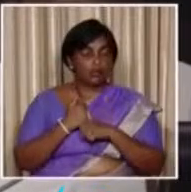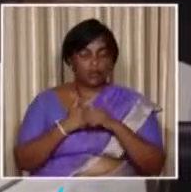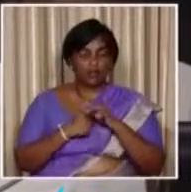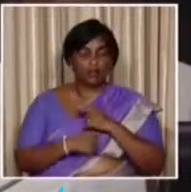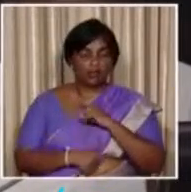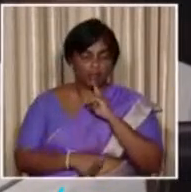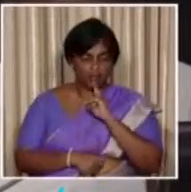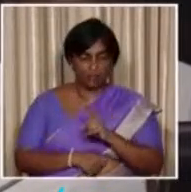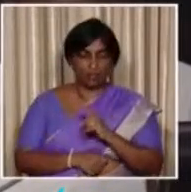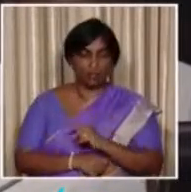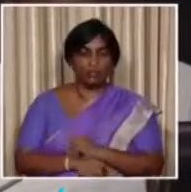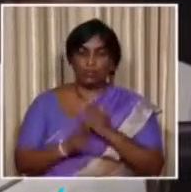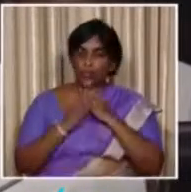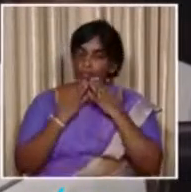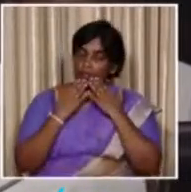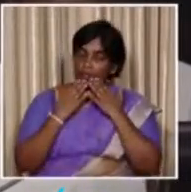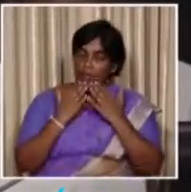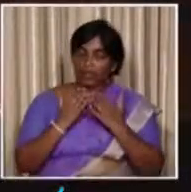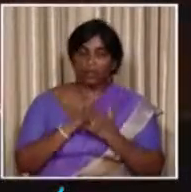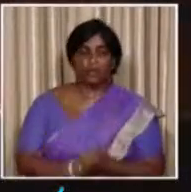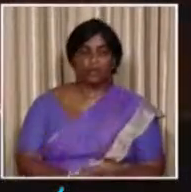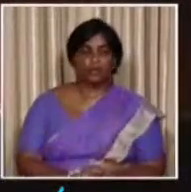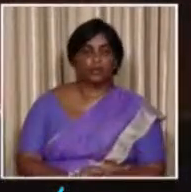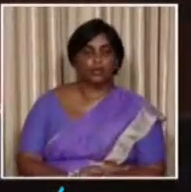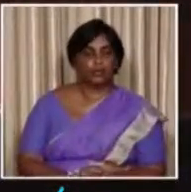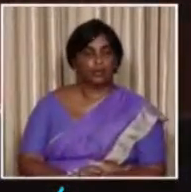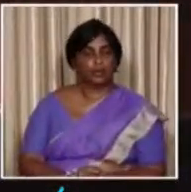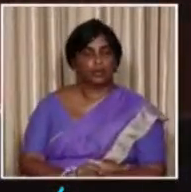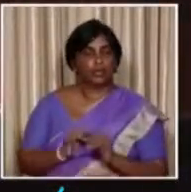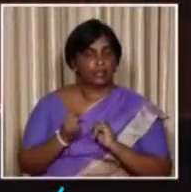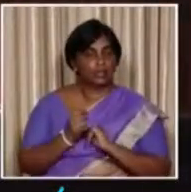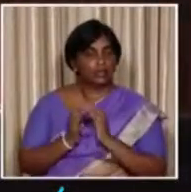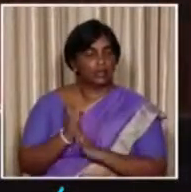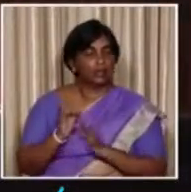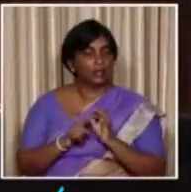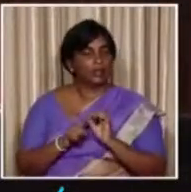करो मिलंगट गारे मिनी।